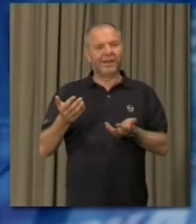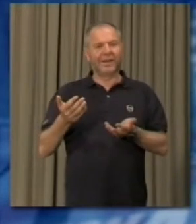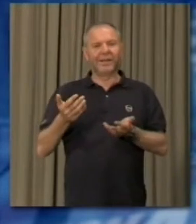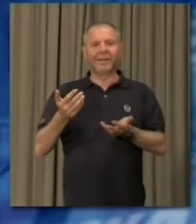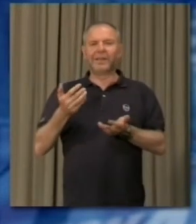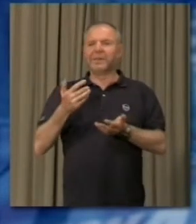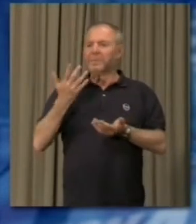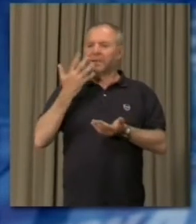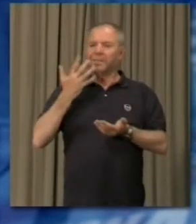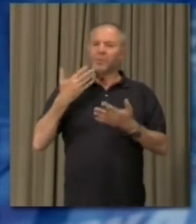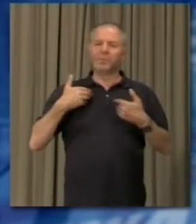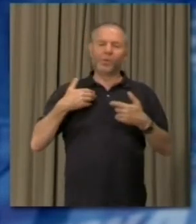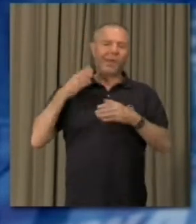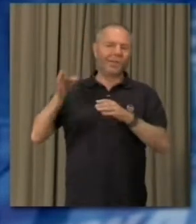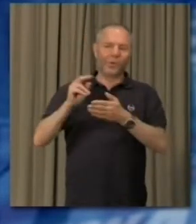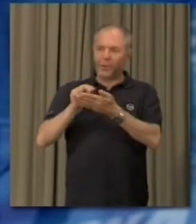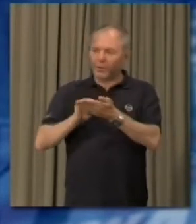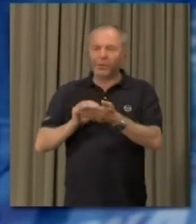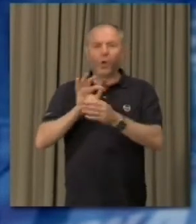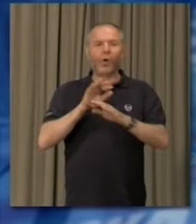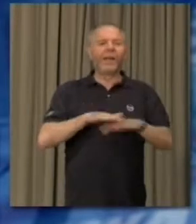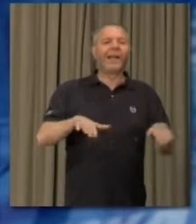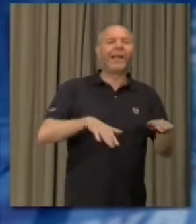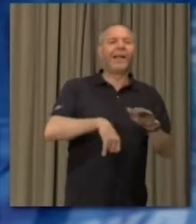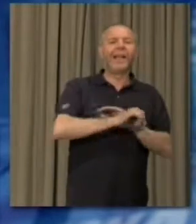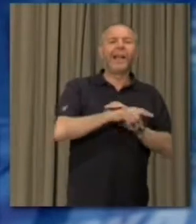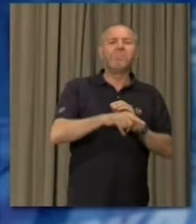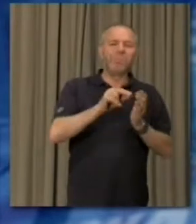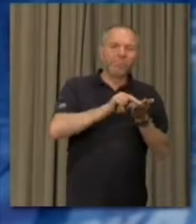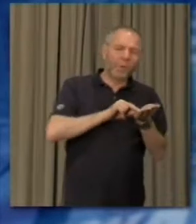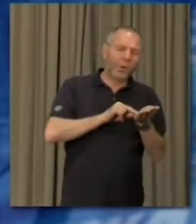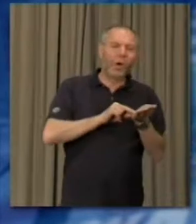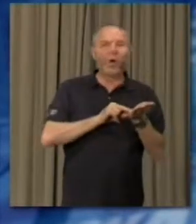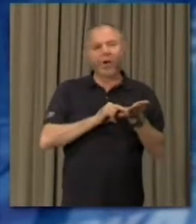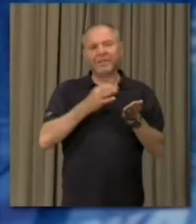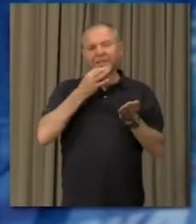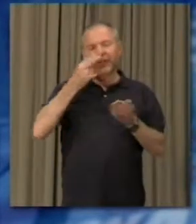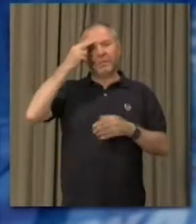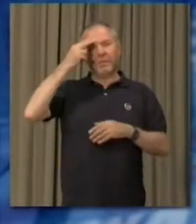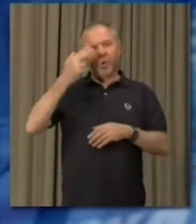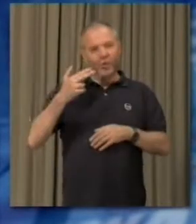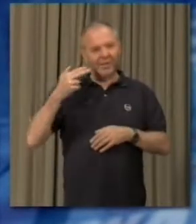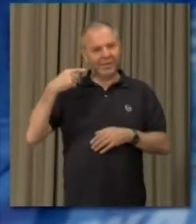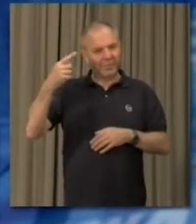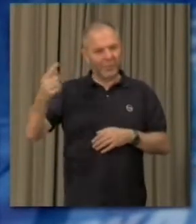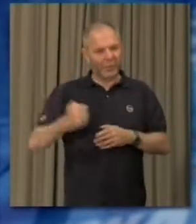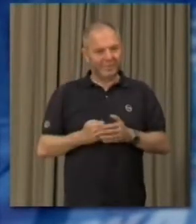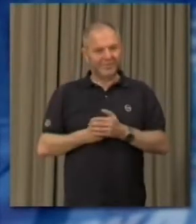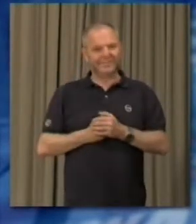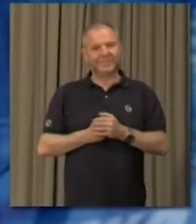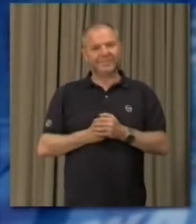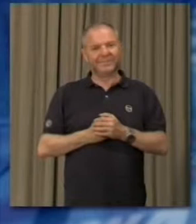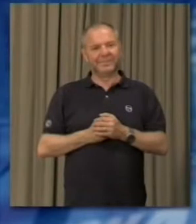spogliatoio o in campo è un voler rinfrescare la memoria poi tra qualche